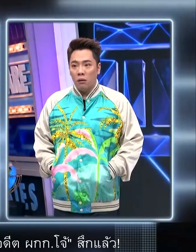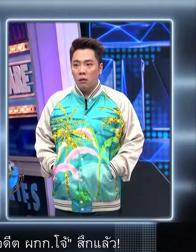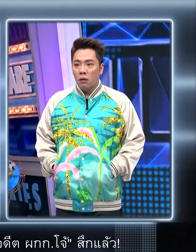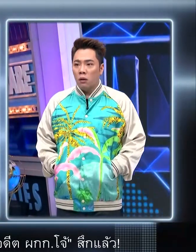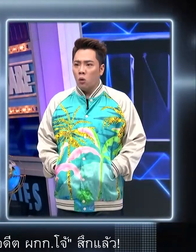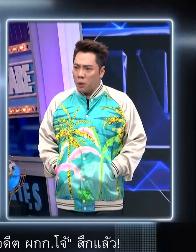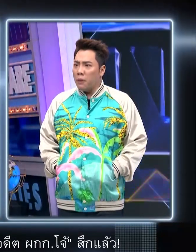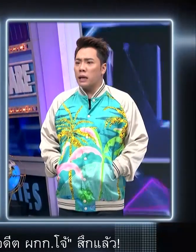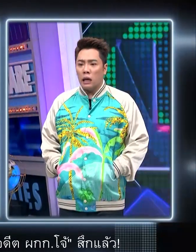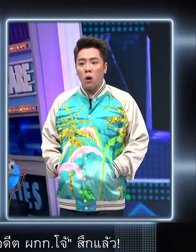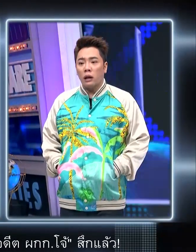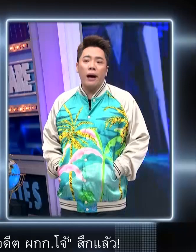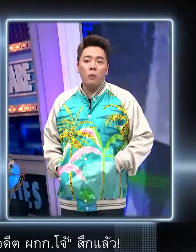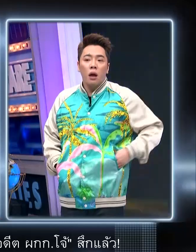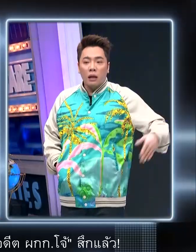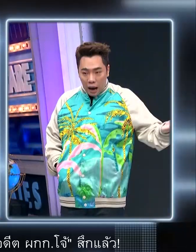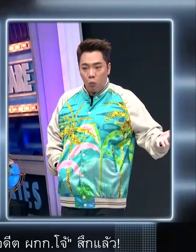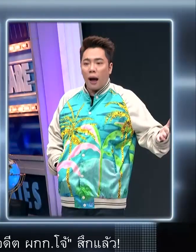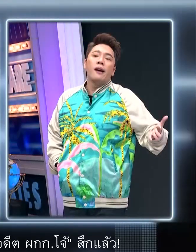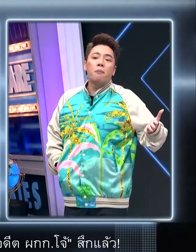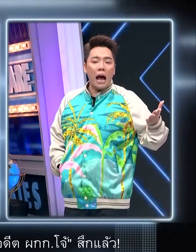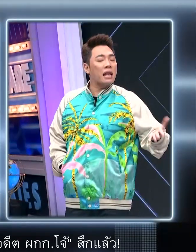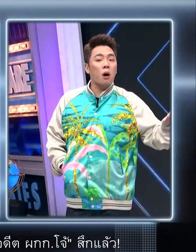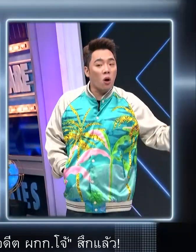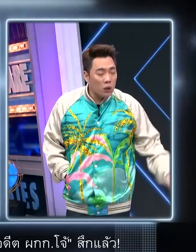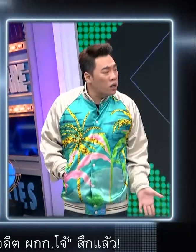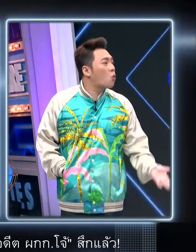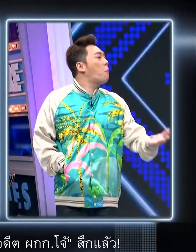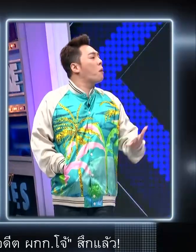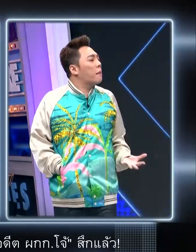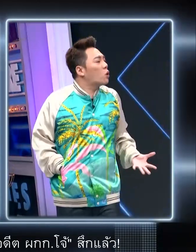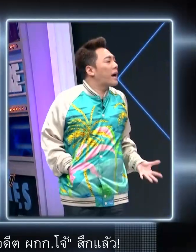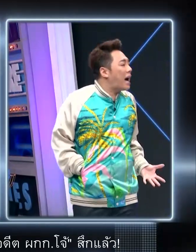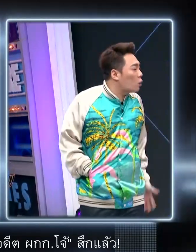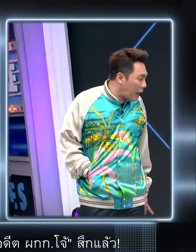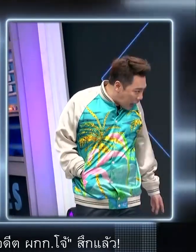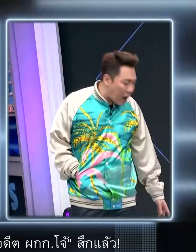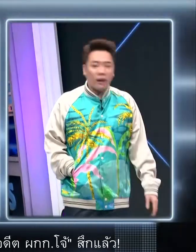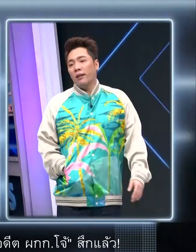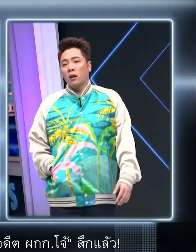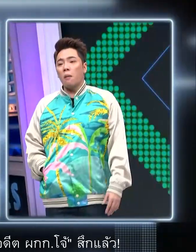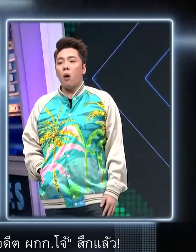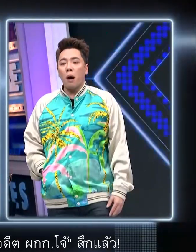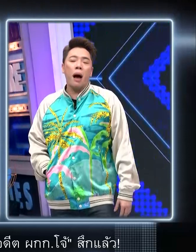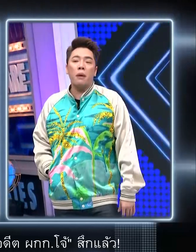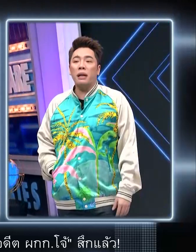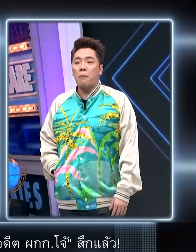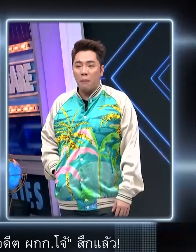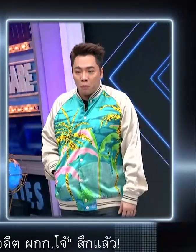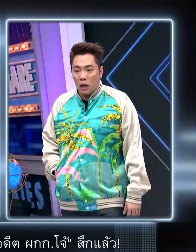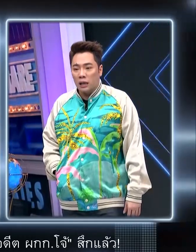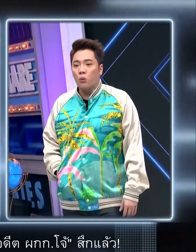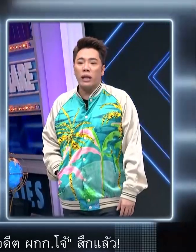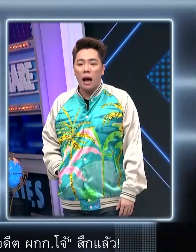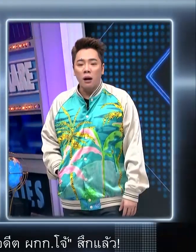ติหลวงพี่มีสติก่อนนะฮะนะครับว่าพระเนี่ยมาขอชีวิตคือกลัวผู้กำกับโจ้เนี่ยฆ่าตัวตาย ขาบอกว่าเหมือนพระมาบิณฑบ